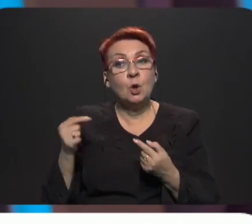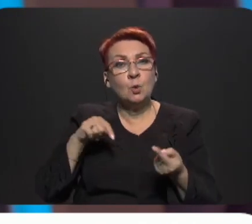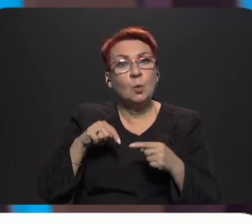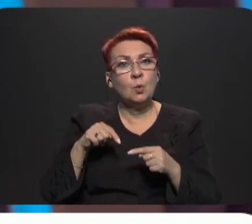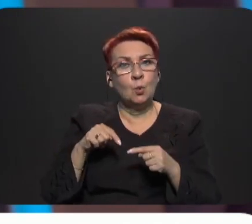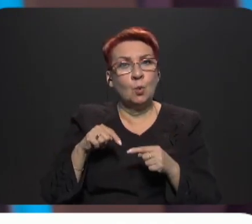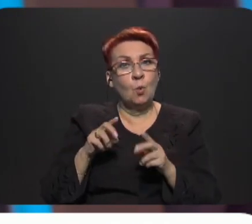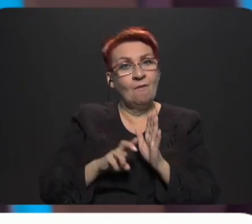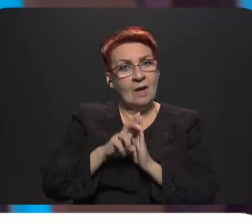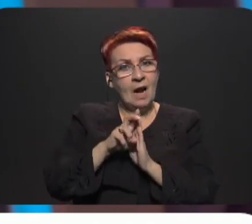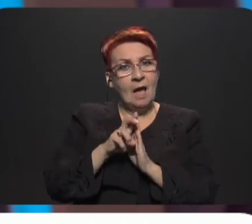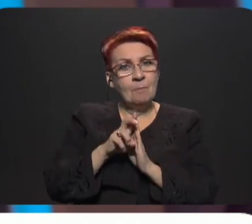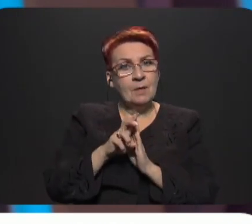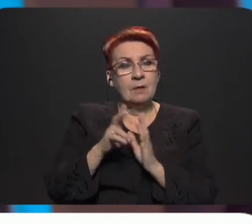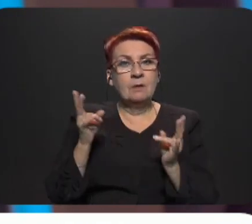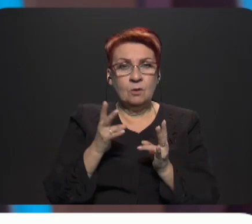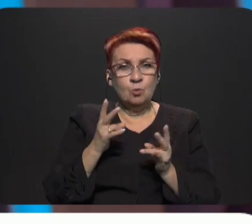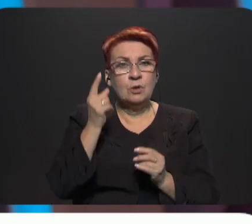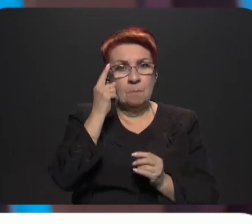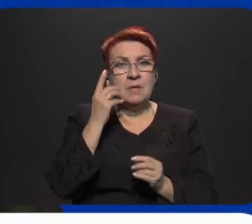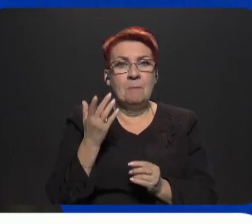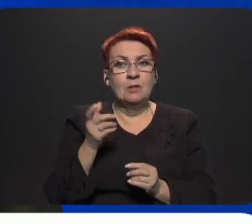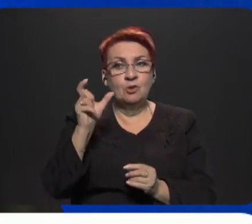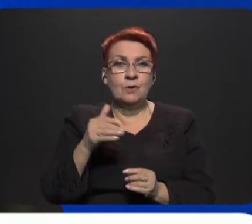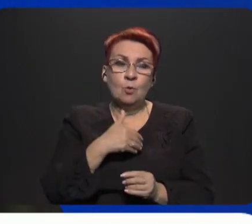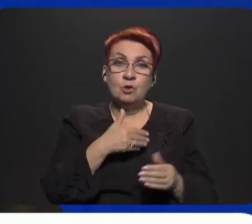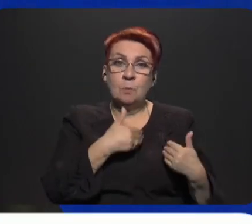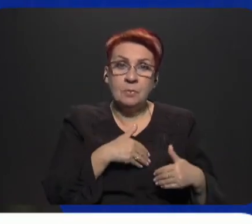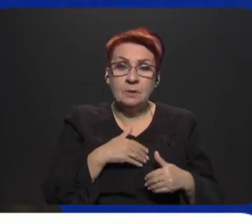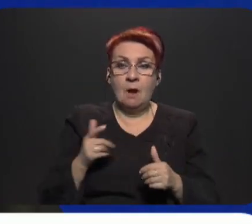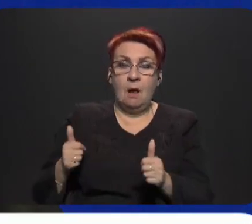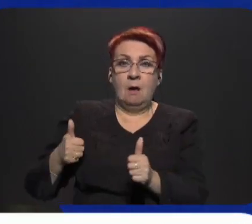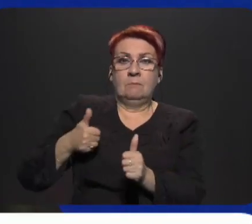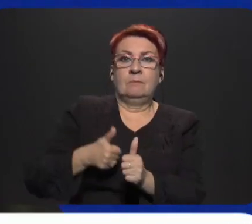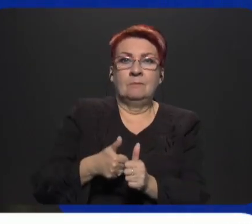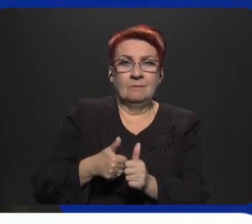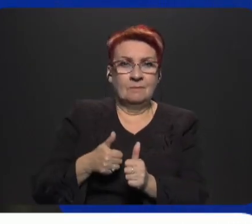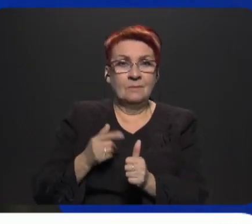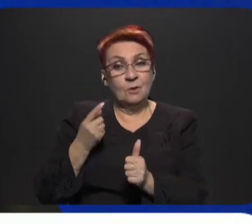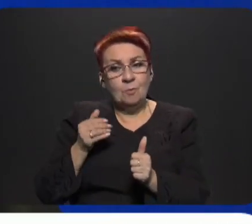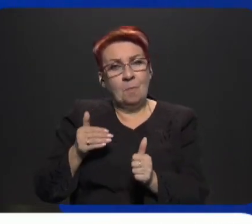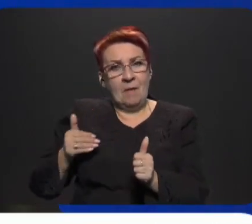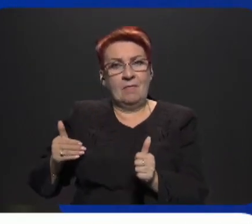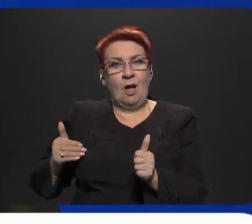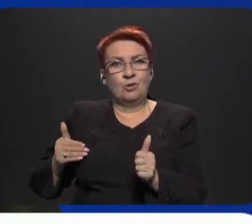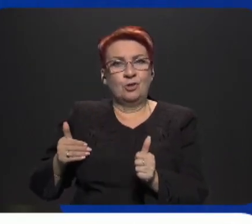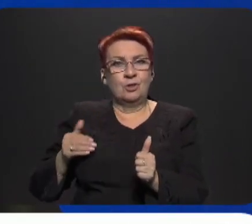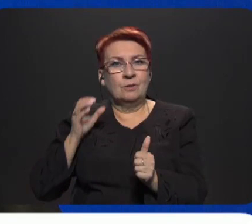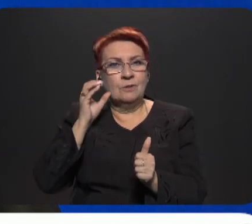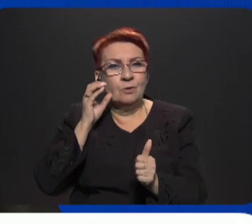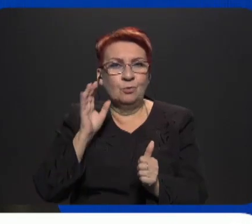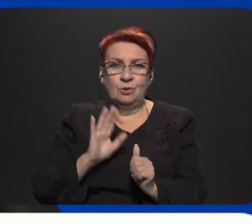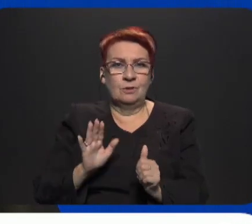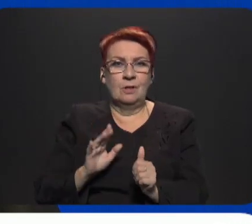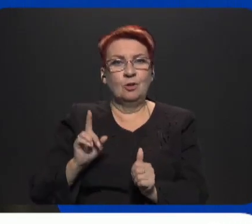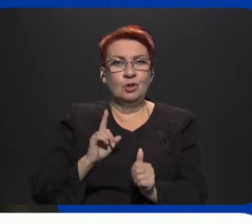вести себя в храме. Что иногда надо, правда, понимать, что человек хочет поделиться с батюшкой чем-то сокровенным, отойти чуть подальше, не обязательно, да, стоять